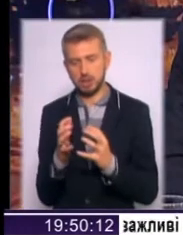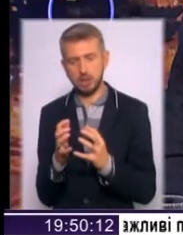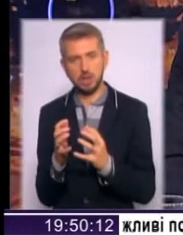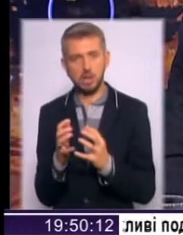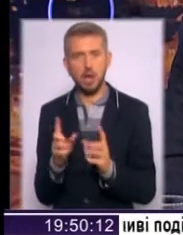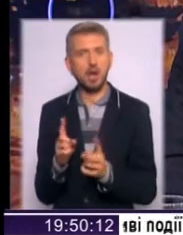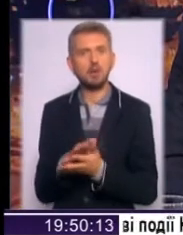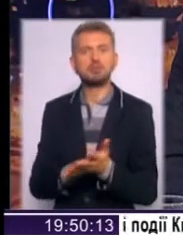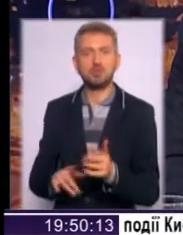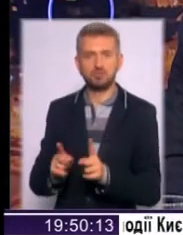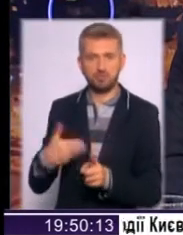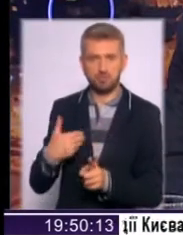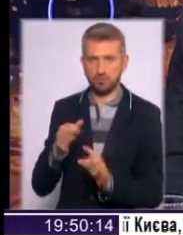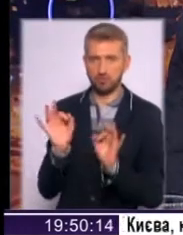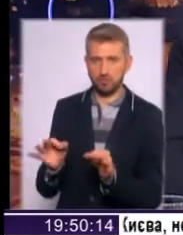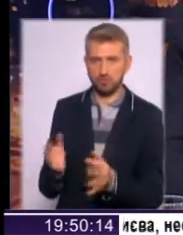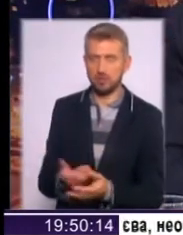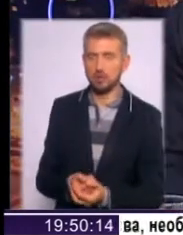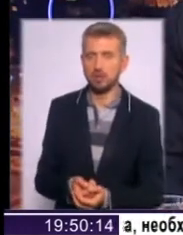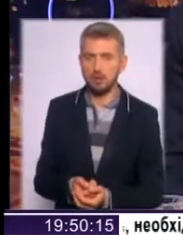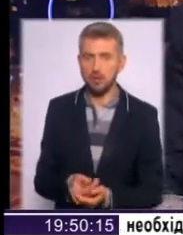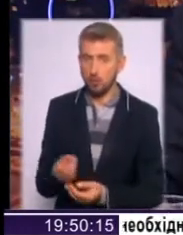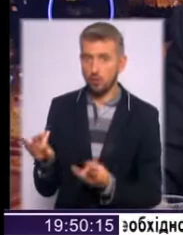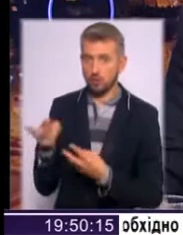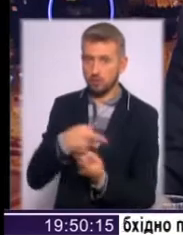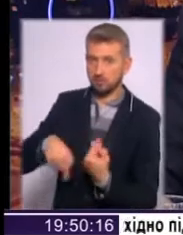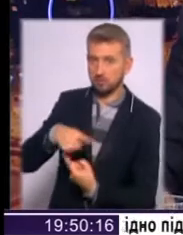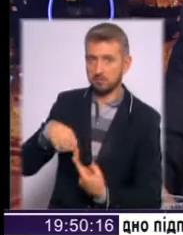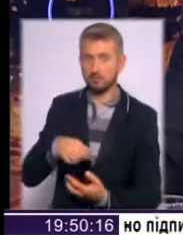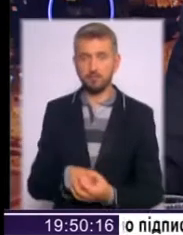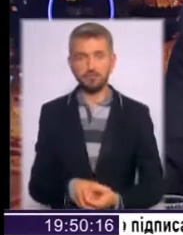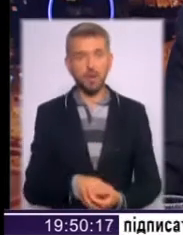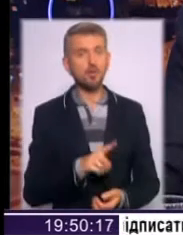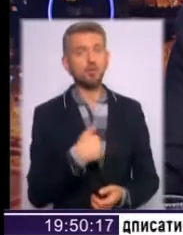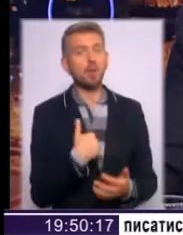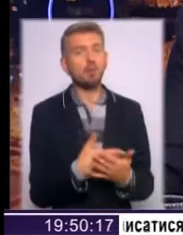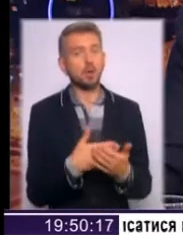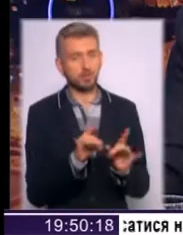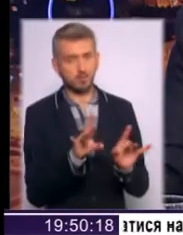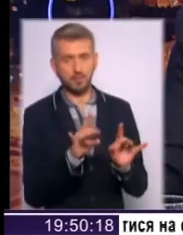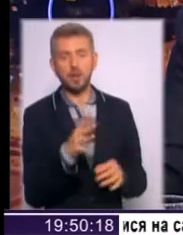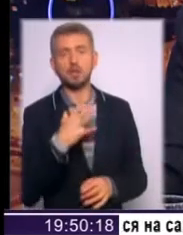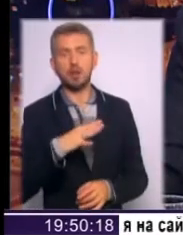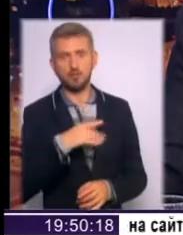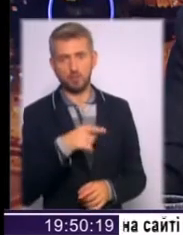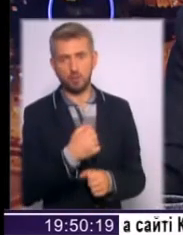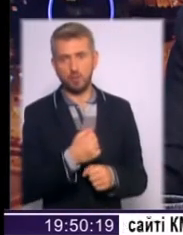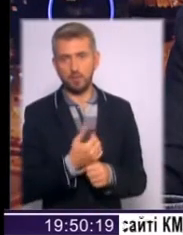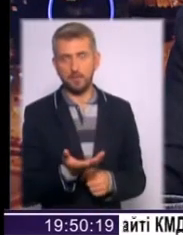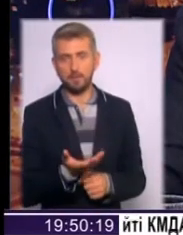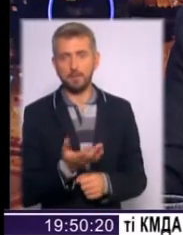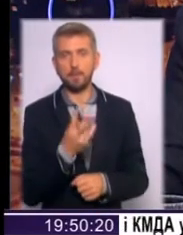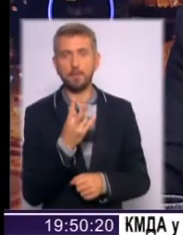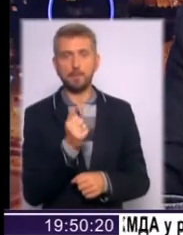дасть, правда? Вони мають працювати гроші, абсолютно. Крутитися мають. Ну, я ж чому наводив приклади, для чого це робиться і на